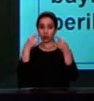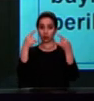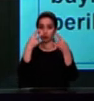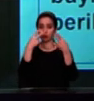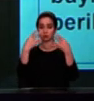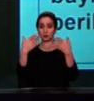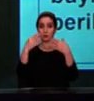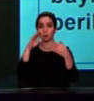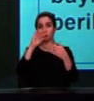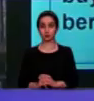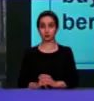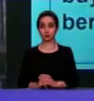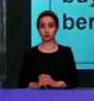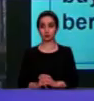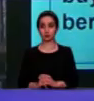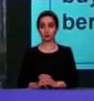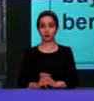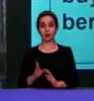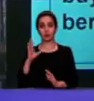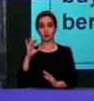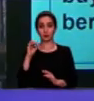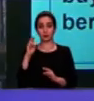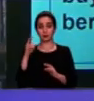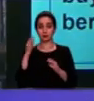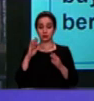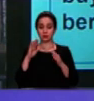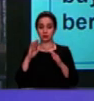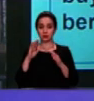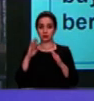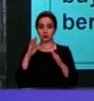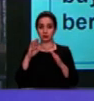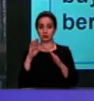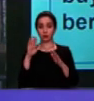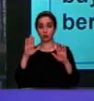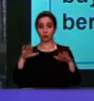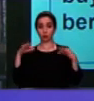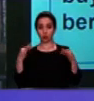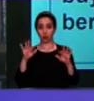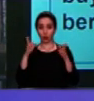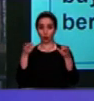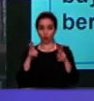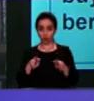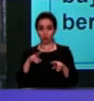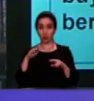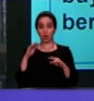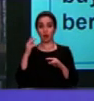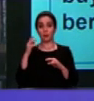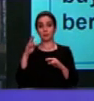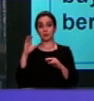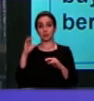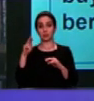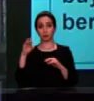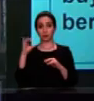tegib chiqishi mumkin. Veb sahifadagi rasm atrofida bo'sh joy, ya'ni bo'shliq qoldirish uchun space